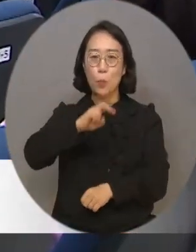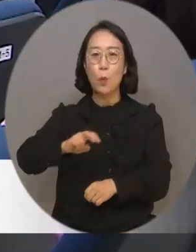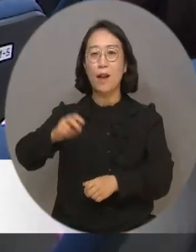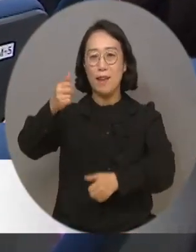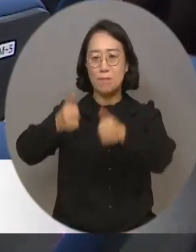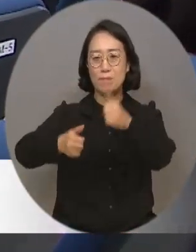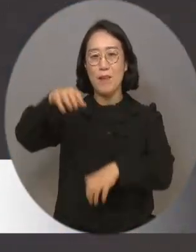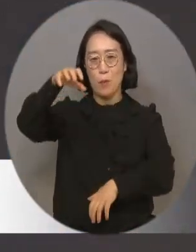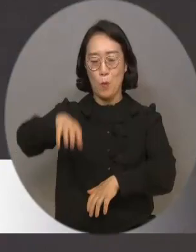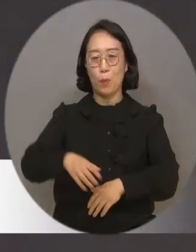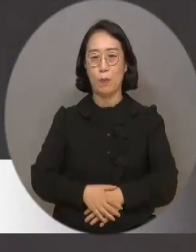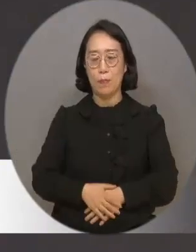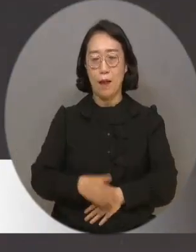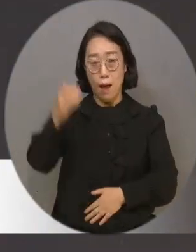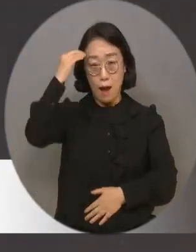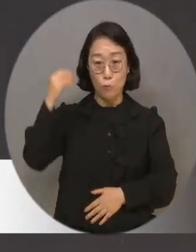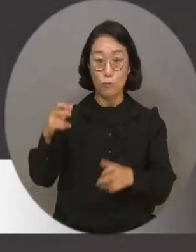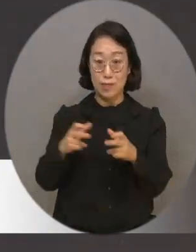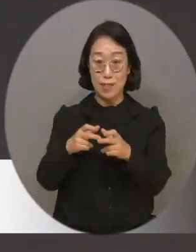현장입니다.